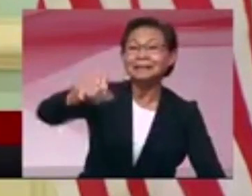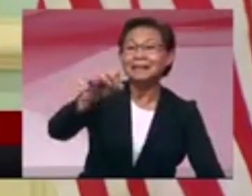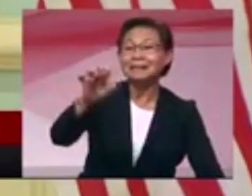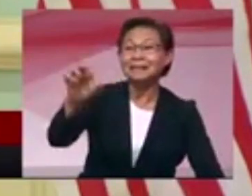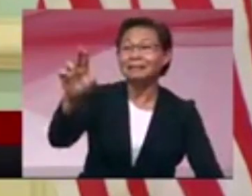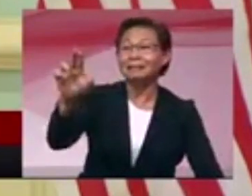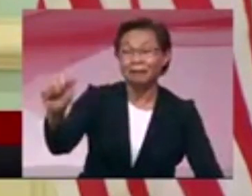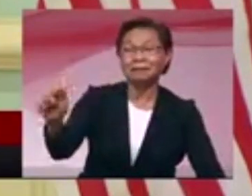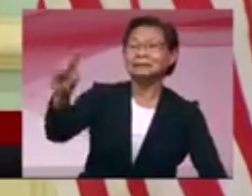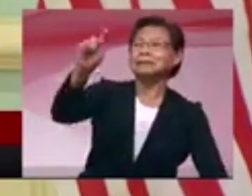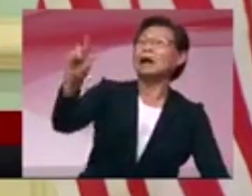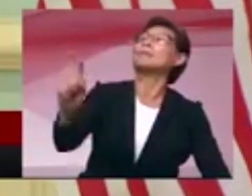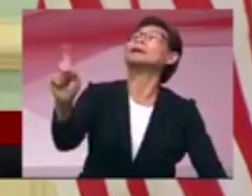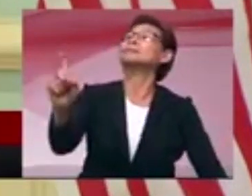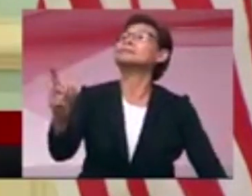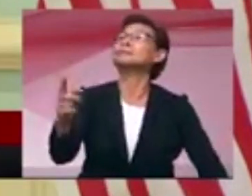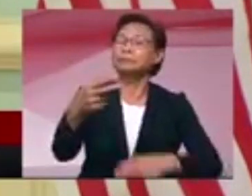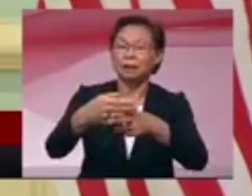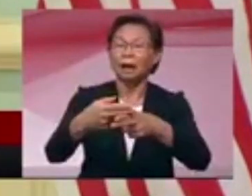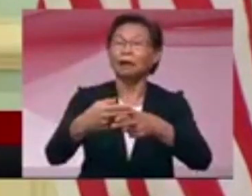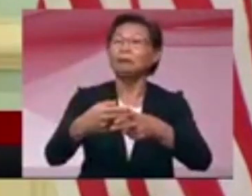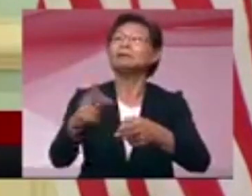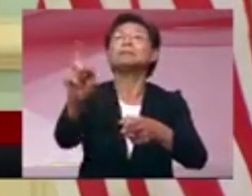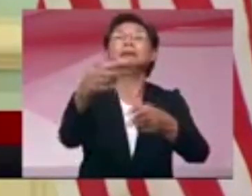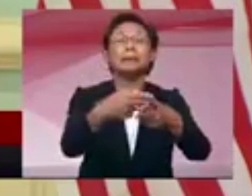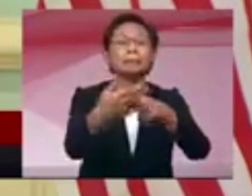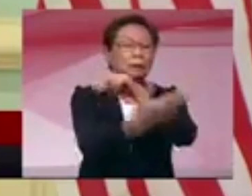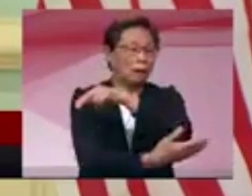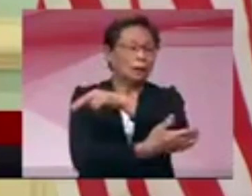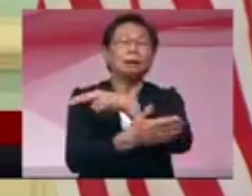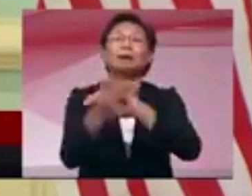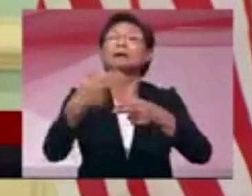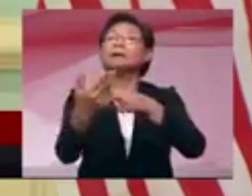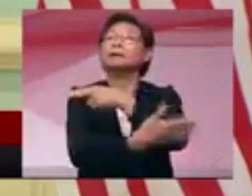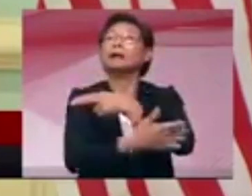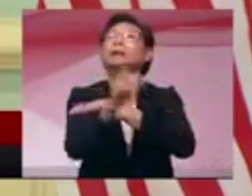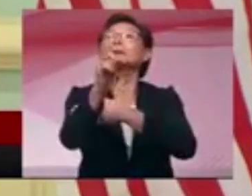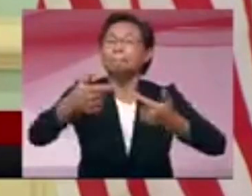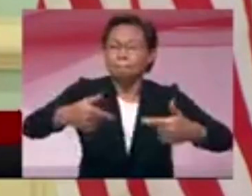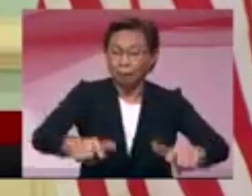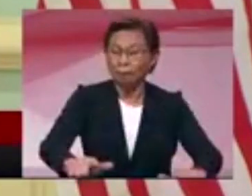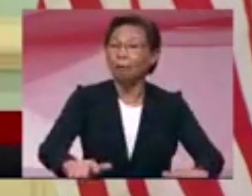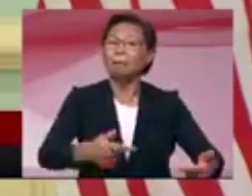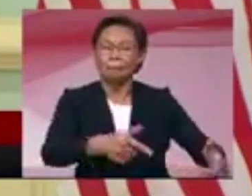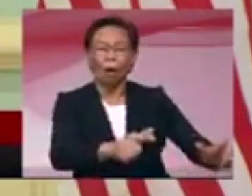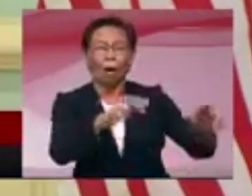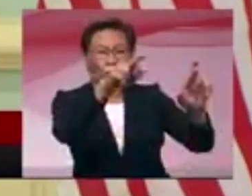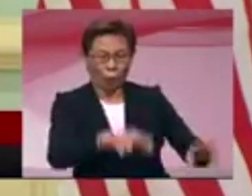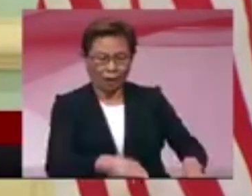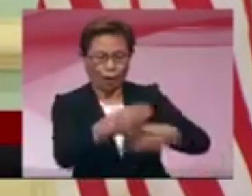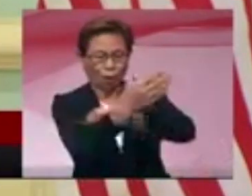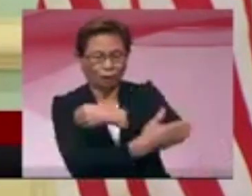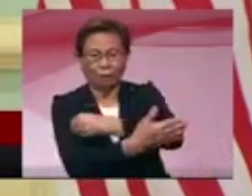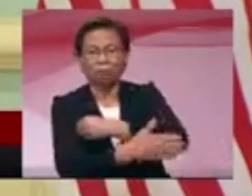berikan kita mana nama mana-mana negara di dalam dunia ini yang membenarkan warga asing